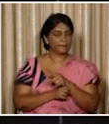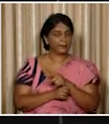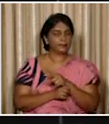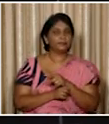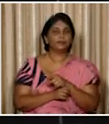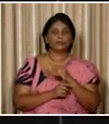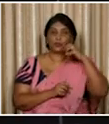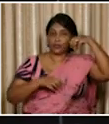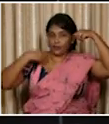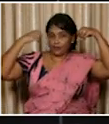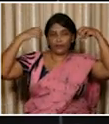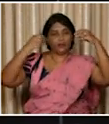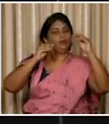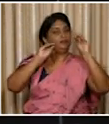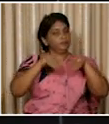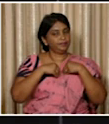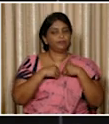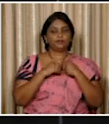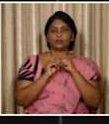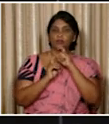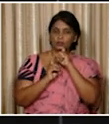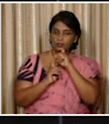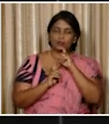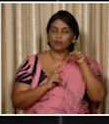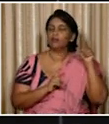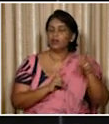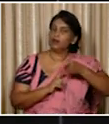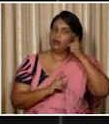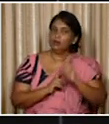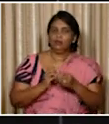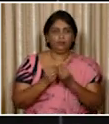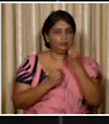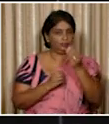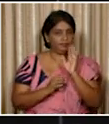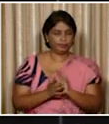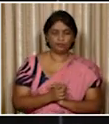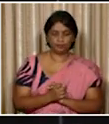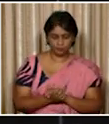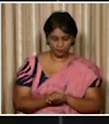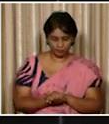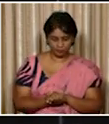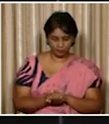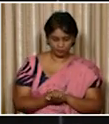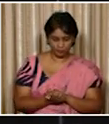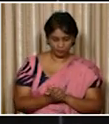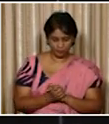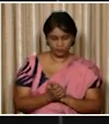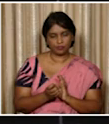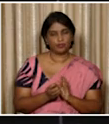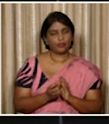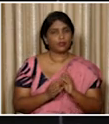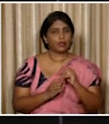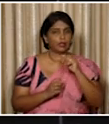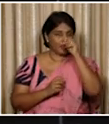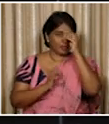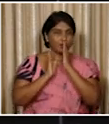அதற்கமைய மார்ச் 8ஆம் தேதி சிவராத்திரி தின பூசை வழிபாடுகளை சிறப்புற நடாத்தும் நோக்கில் ஆலய பூசகர் மற்றும் அடியவர்கள் ஒன்று கூடி